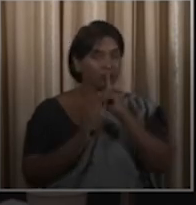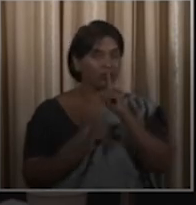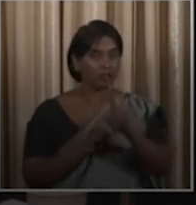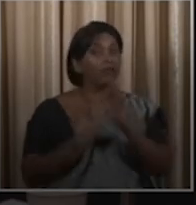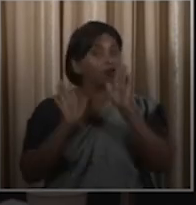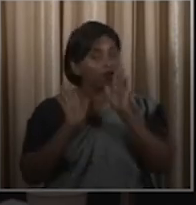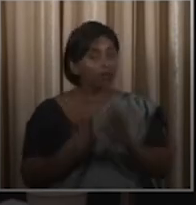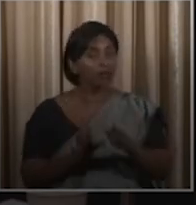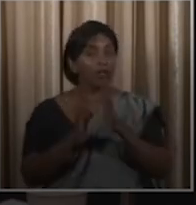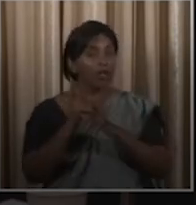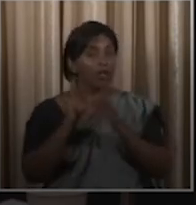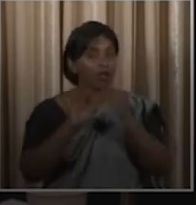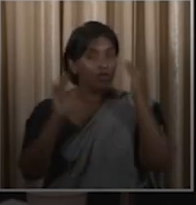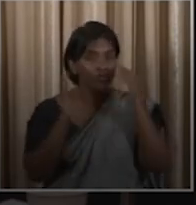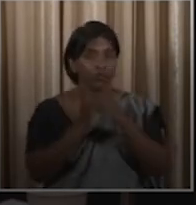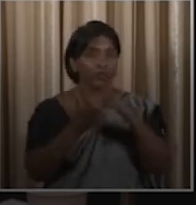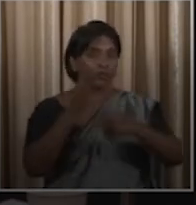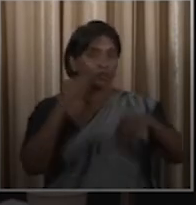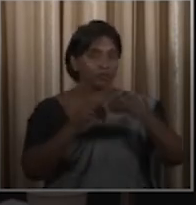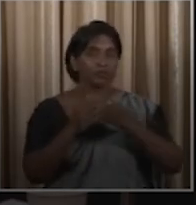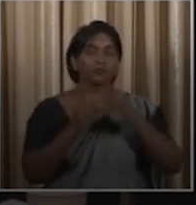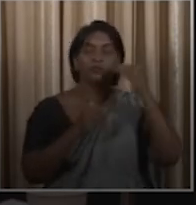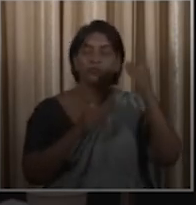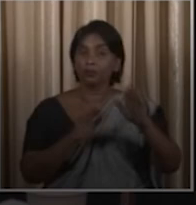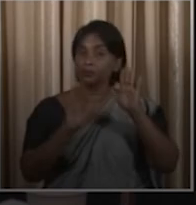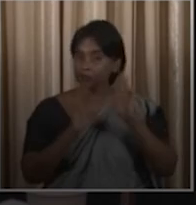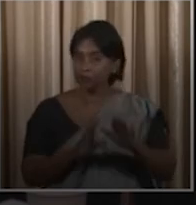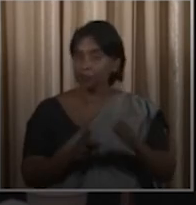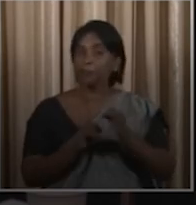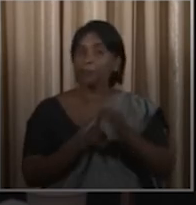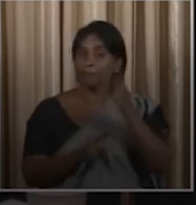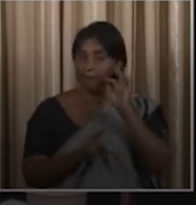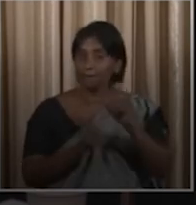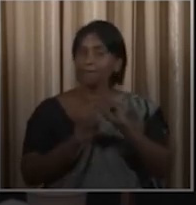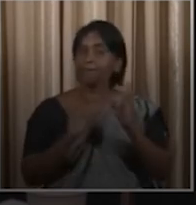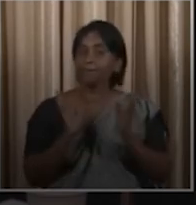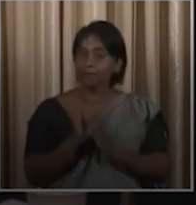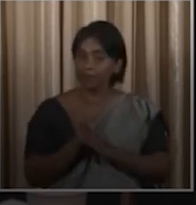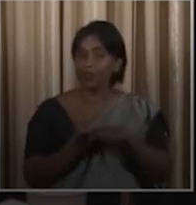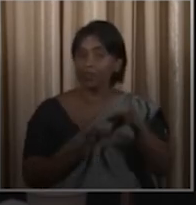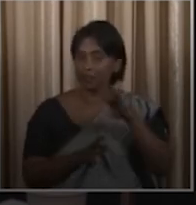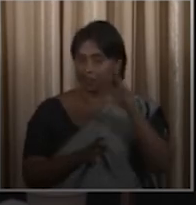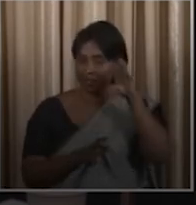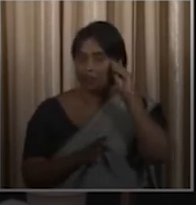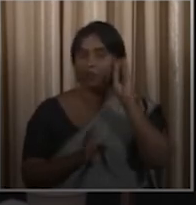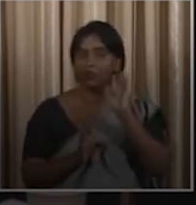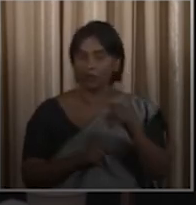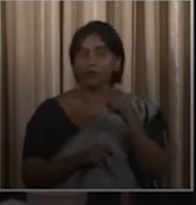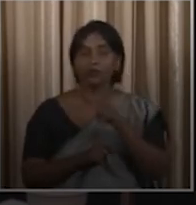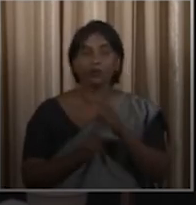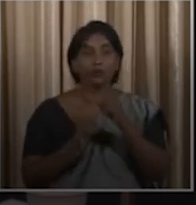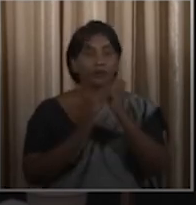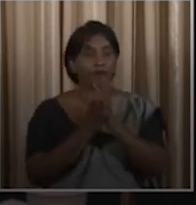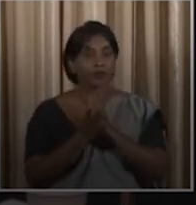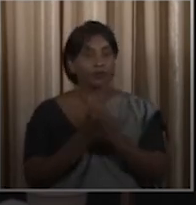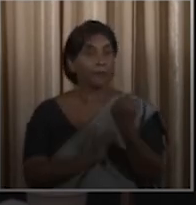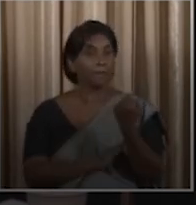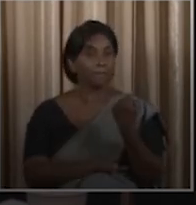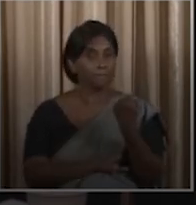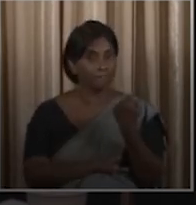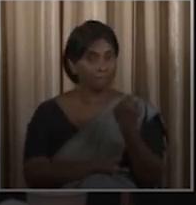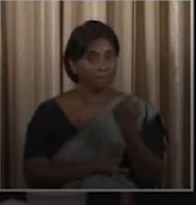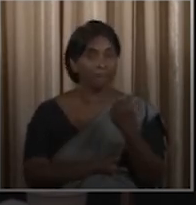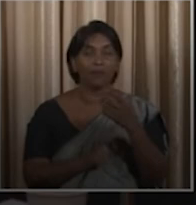කල් දැමීම. හැබැයි ජනාධිපතිවත් අග්‍රාමාත්‍යවරයා තීරු ගන්න ඕනකම තිබෙනවා. විවස්ථාවේ බලතල ජනවරමකින් ලැබිලා